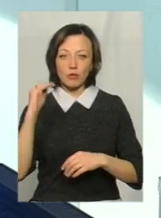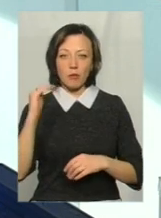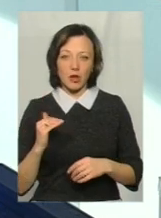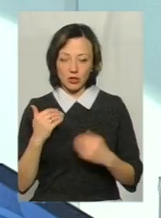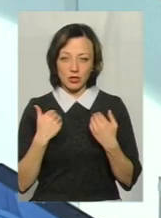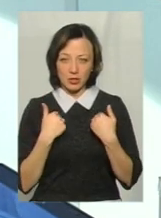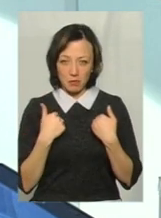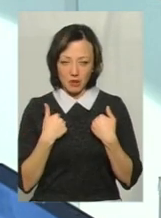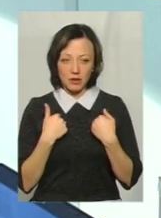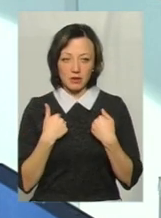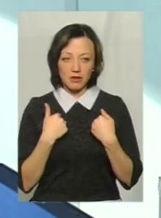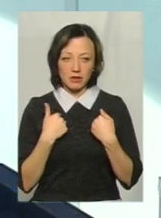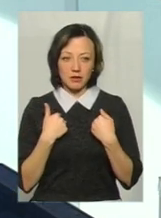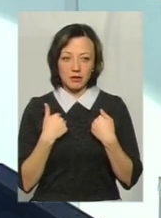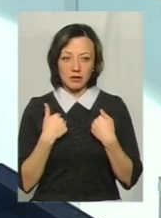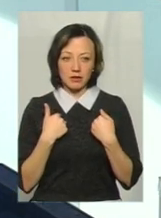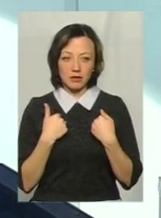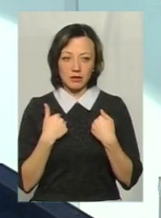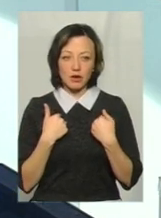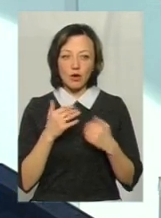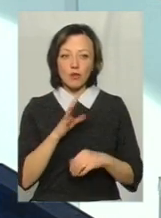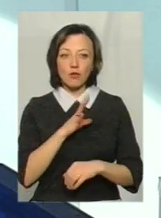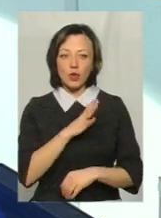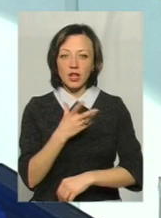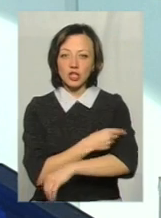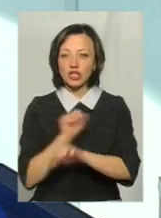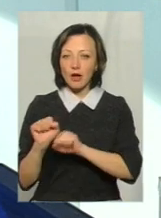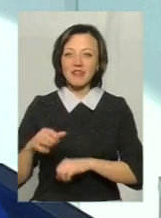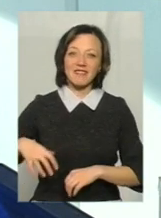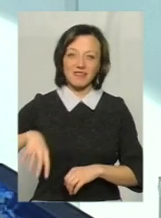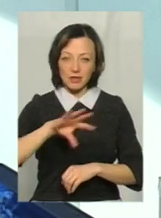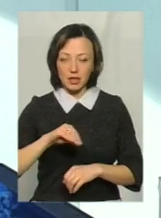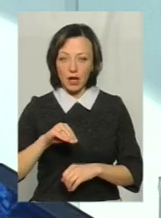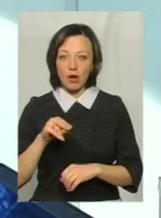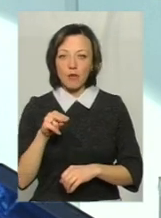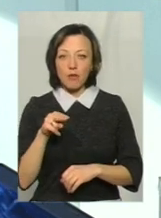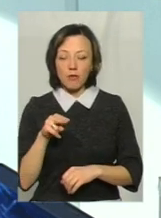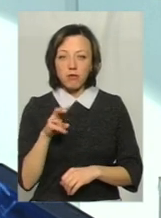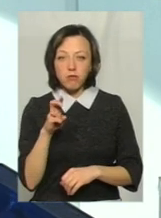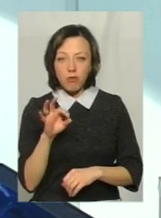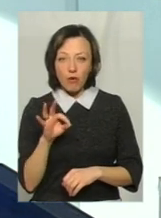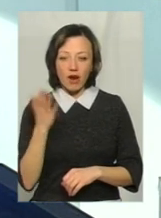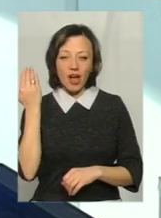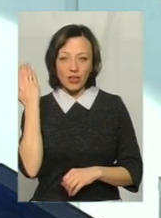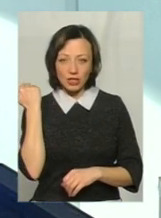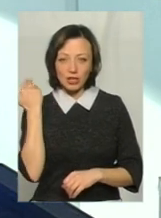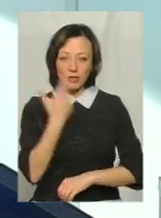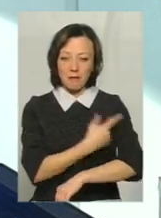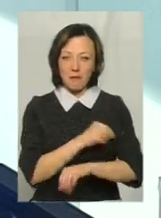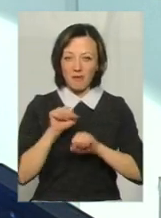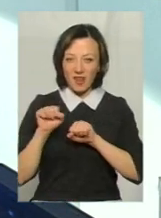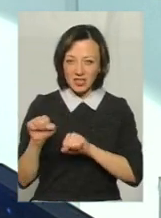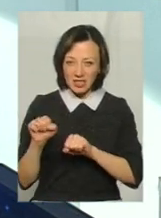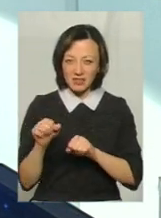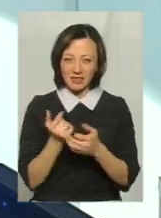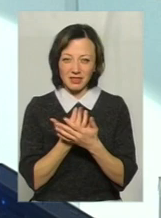за мене, вони були щеплені майже всі, тому що постановка сама на вакцинацію, ревакцинацію